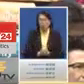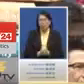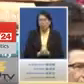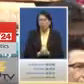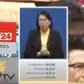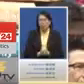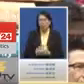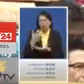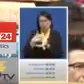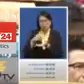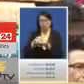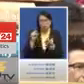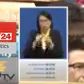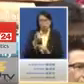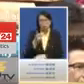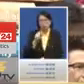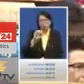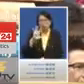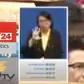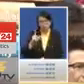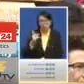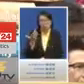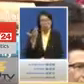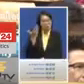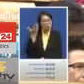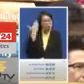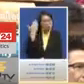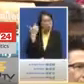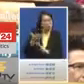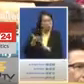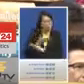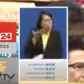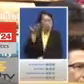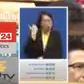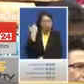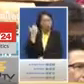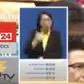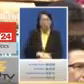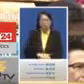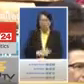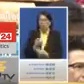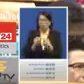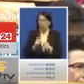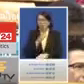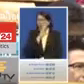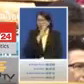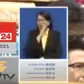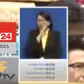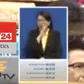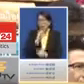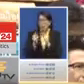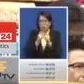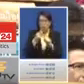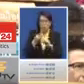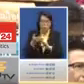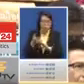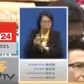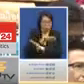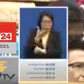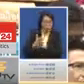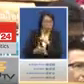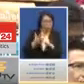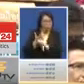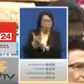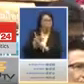ช.เยอะเกินไปนะคะและนั่นเป็นเรื่องในอดีตและถ้าจะพูดถึงเรื่องในอดีตอย่าลืมนะคะ5ปีที่แล้ว